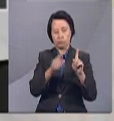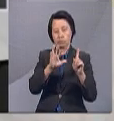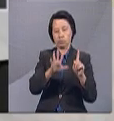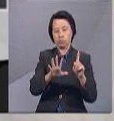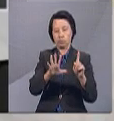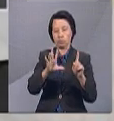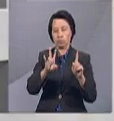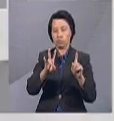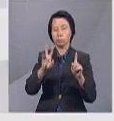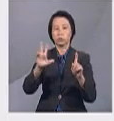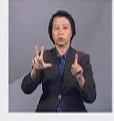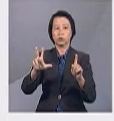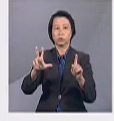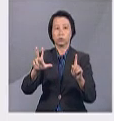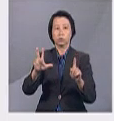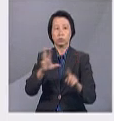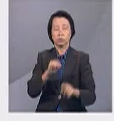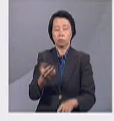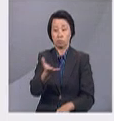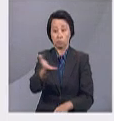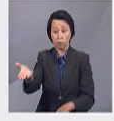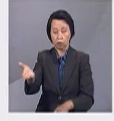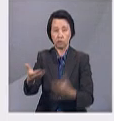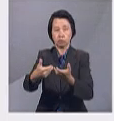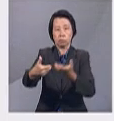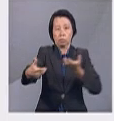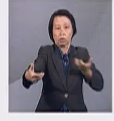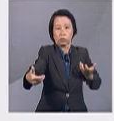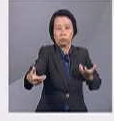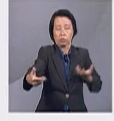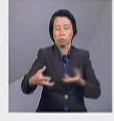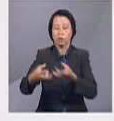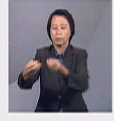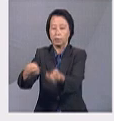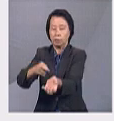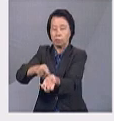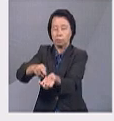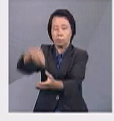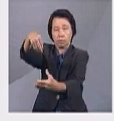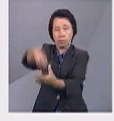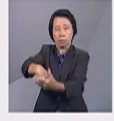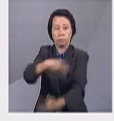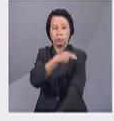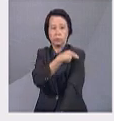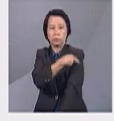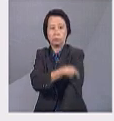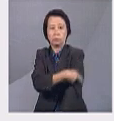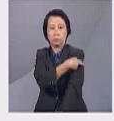1573 kiss dan mengikat telah diasingkan dan diberi rawatanjing Hospital